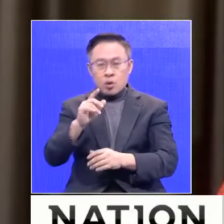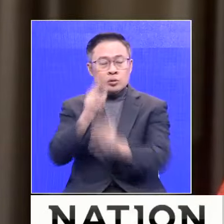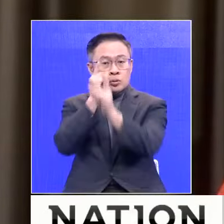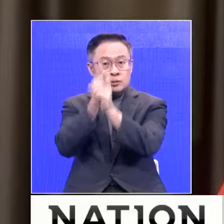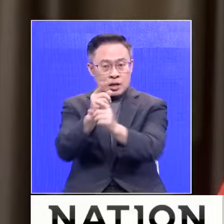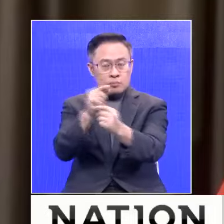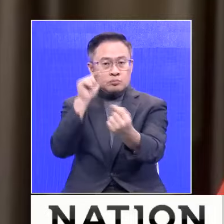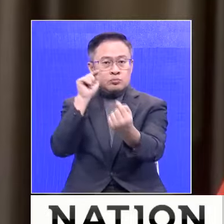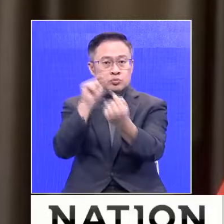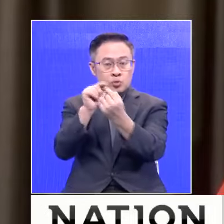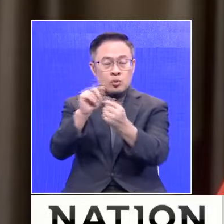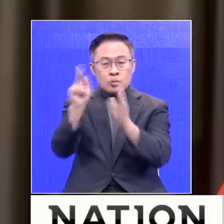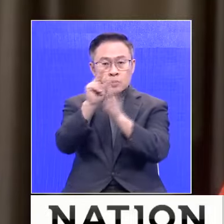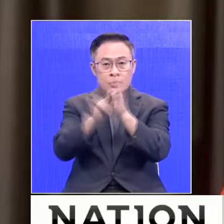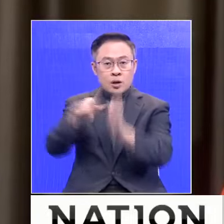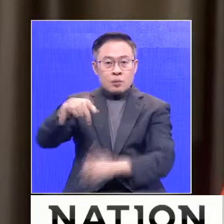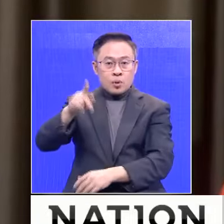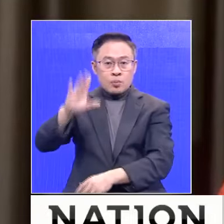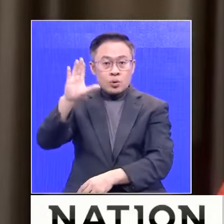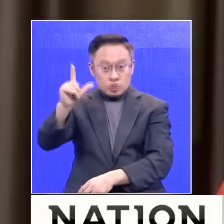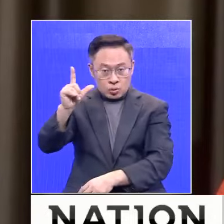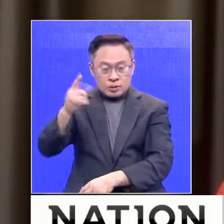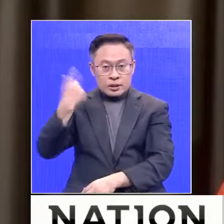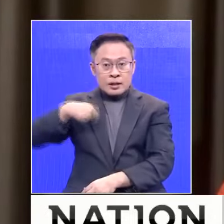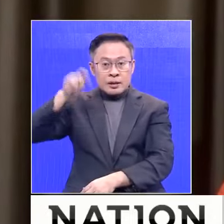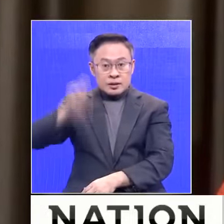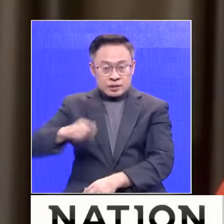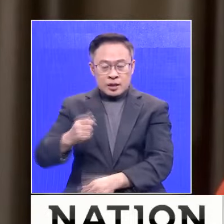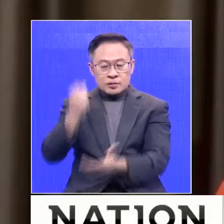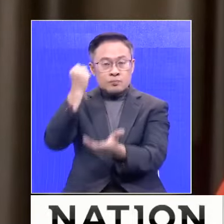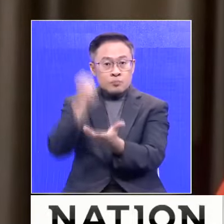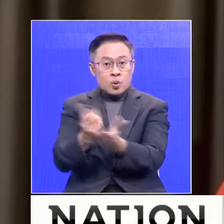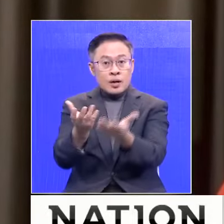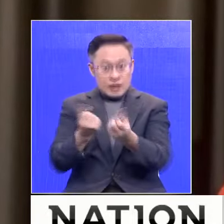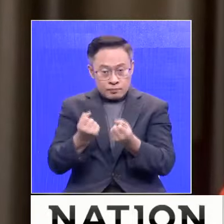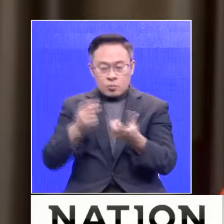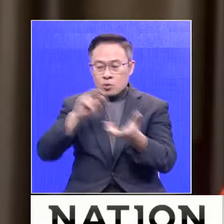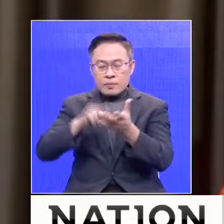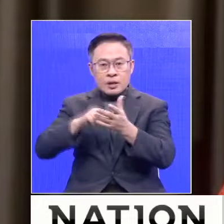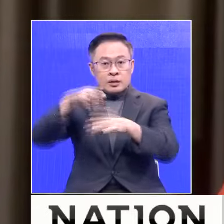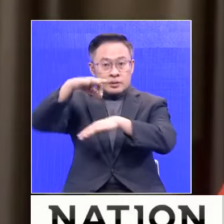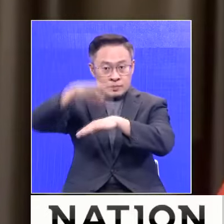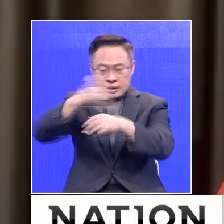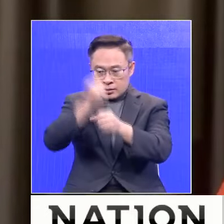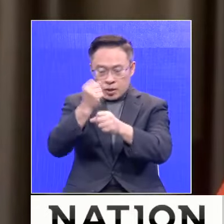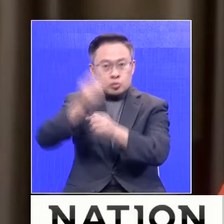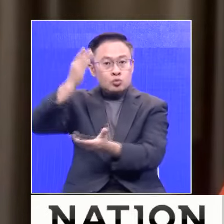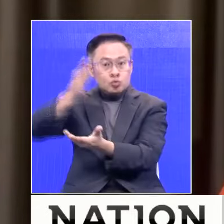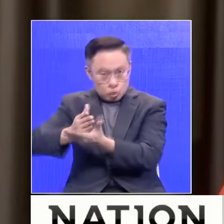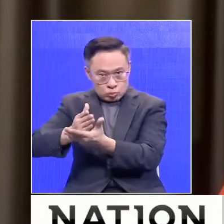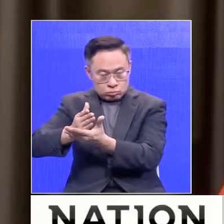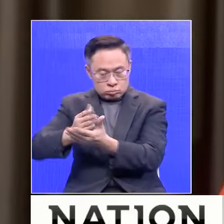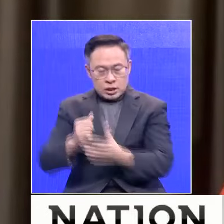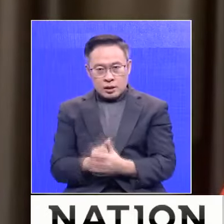ตโนมัติฝั่งหนึ่งคือหยุดอัตโนมัติฝั่งหนึ่งบอกศาลท่านไม่ได้สั่งให้หยุดนะครับทีนี้คุณเทพไทยก็บอกว่าการที่คุณ